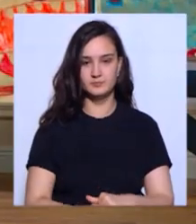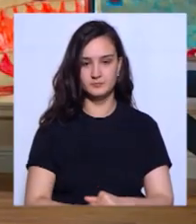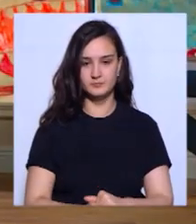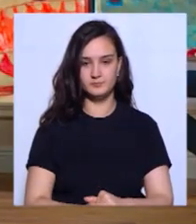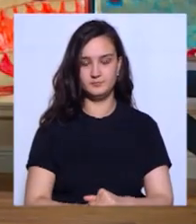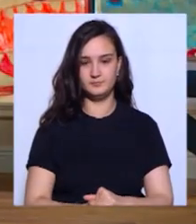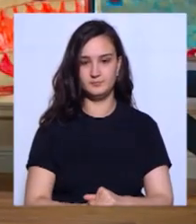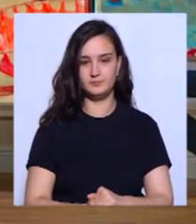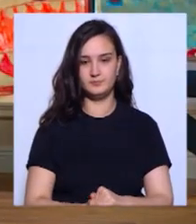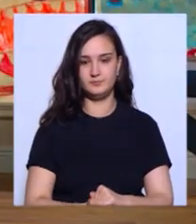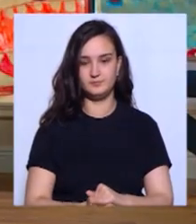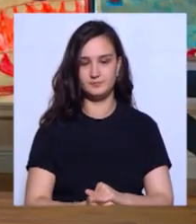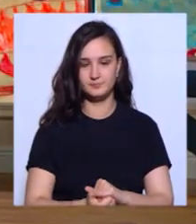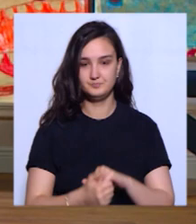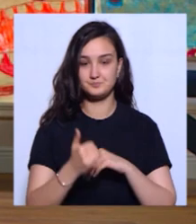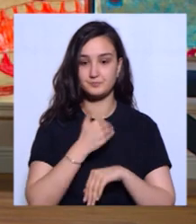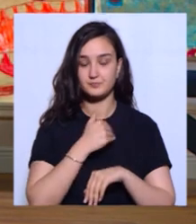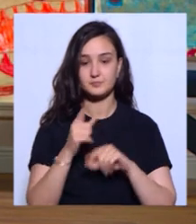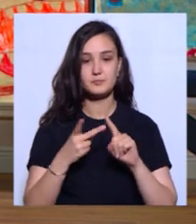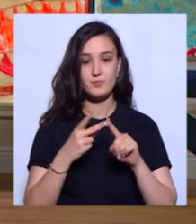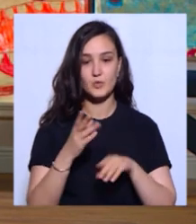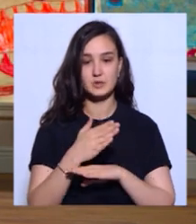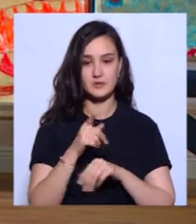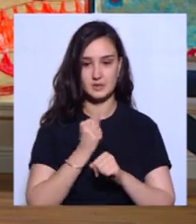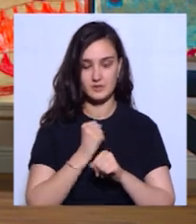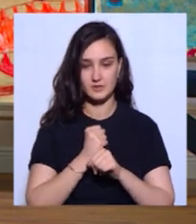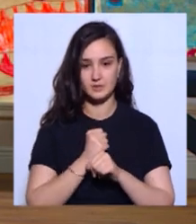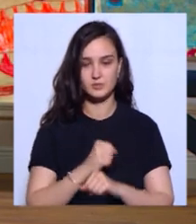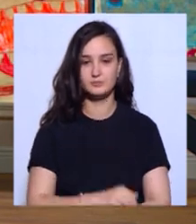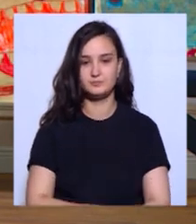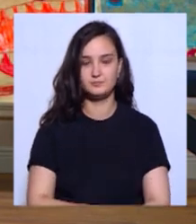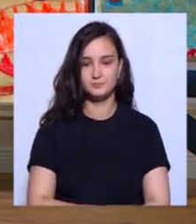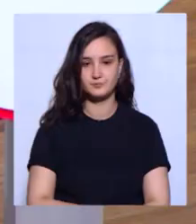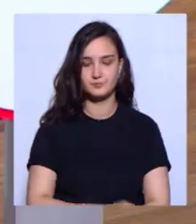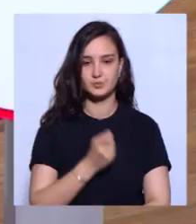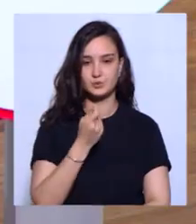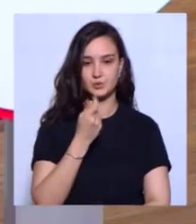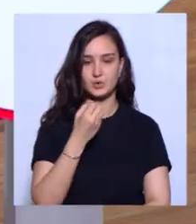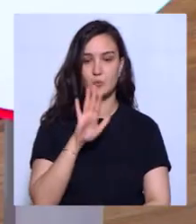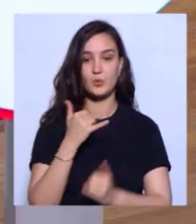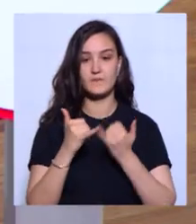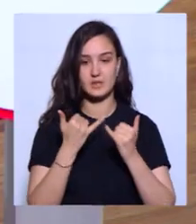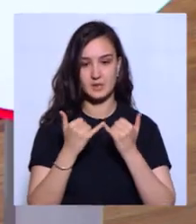ახლა მე მინდა აქ მეორე თევზე გავაკეთო. ცოტა უფრო ყვითელი.